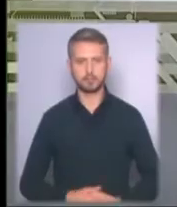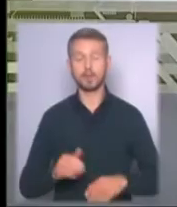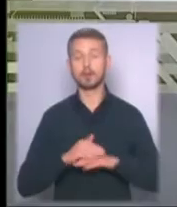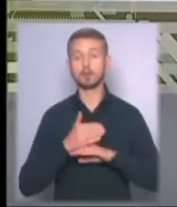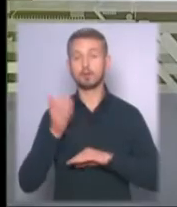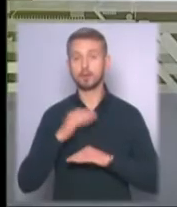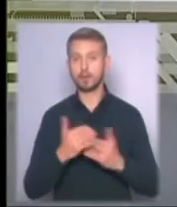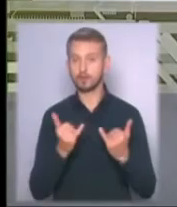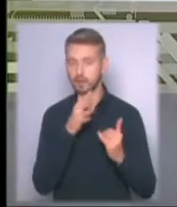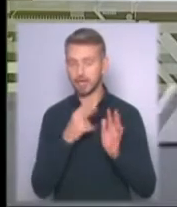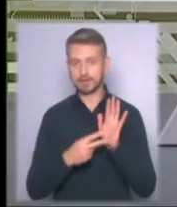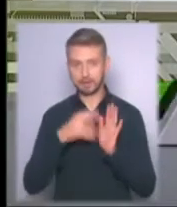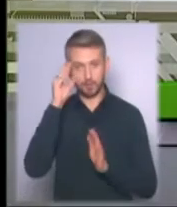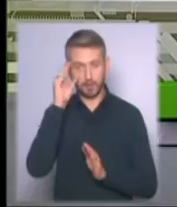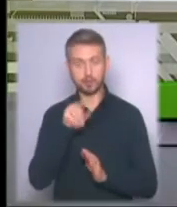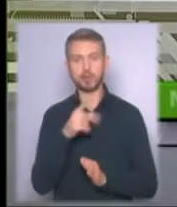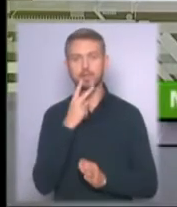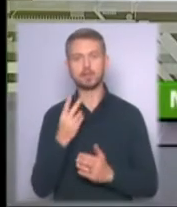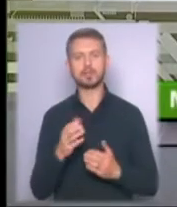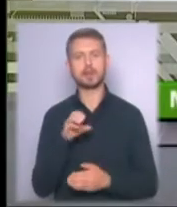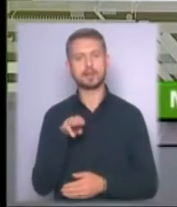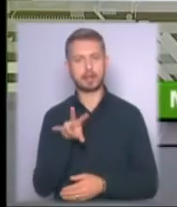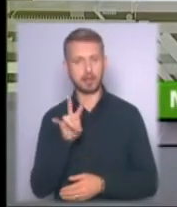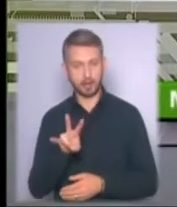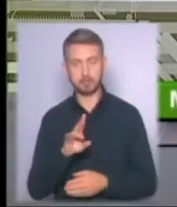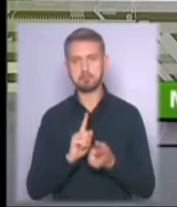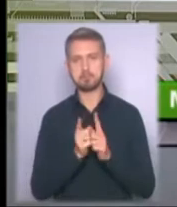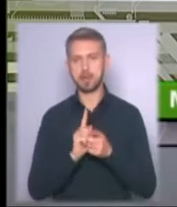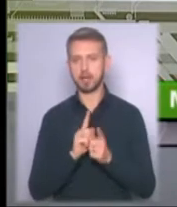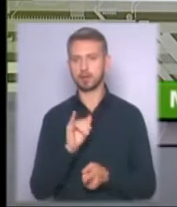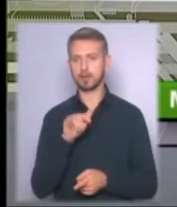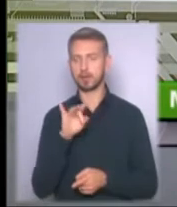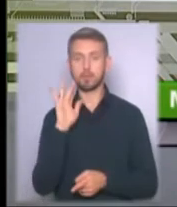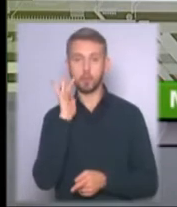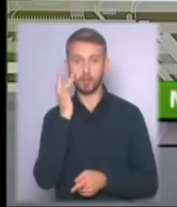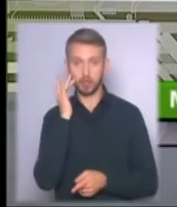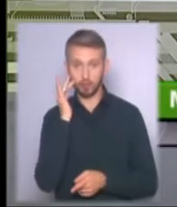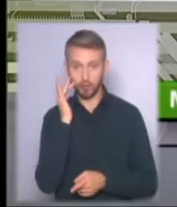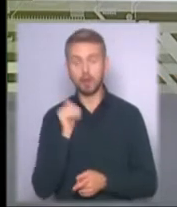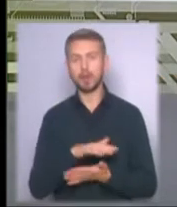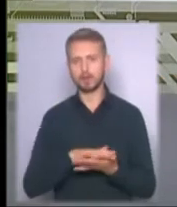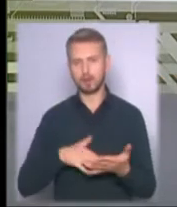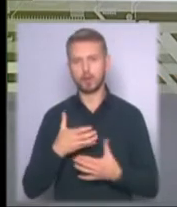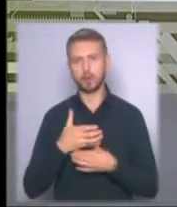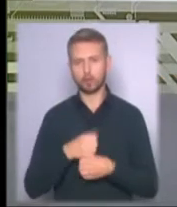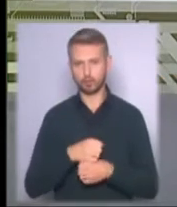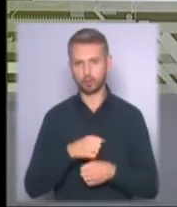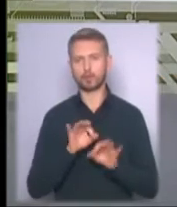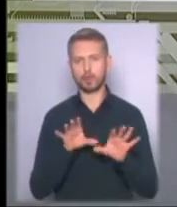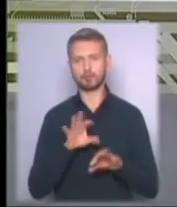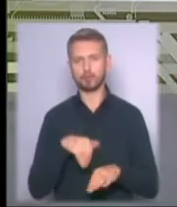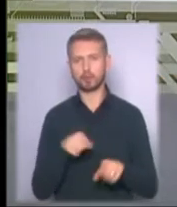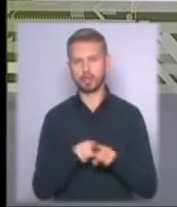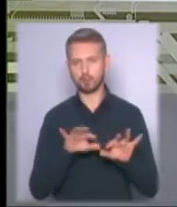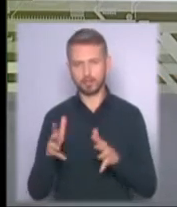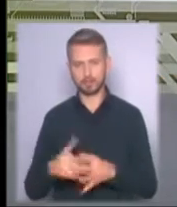Добрий вечір. На годиннику 19 в ефірі СТН. У студії для вас працюють Ігор Бондаренко та Марія Будко. Далі ми розкажемо